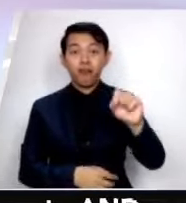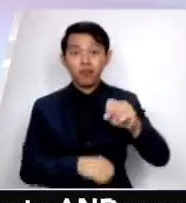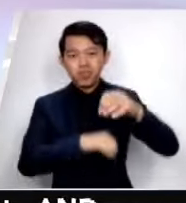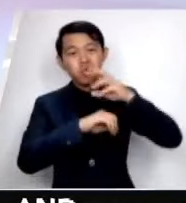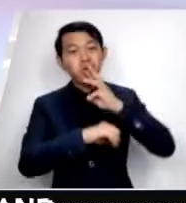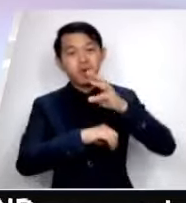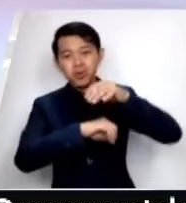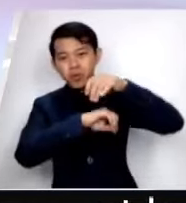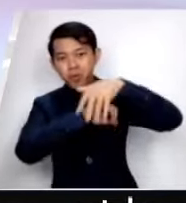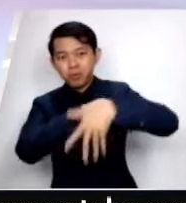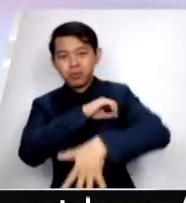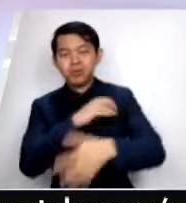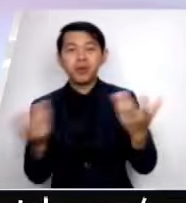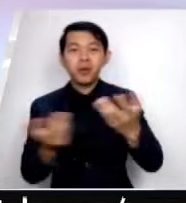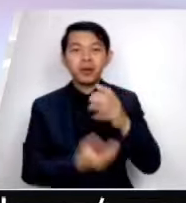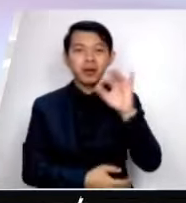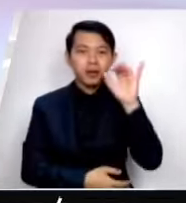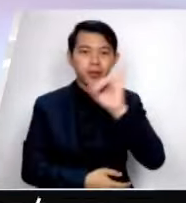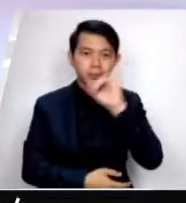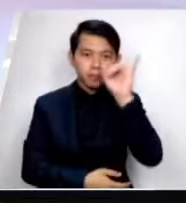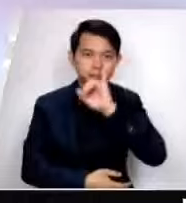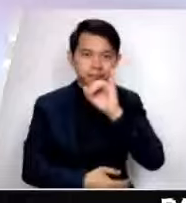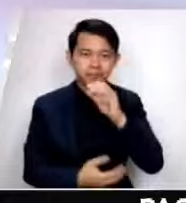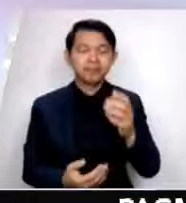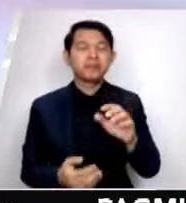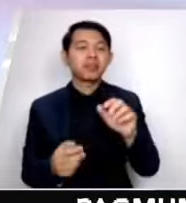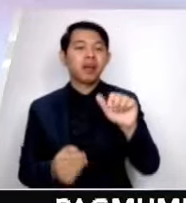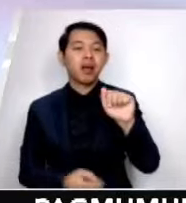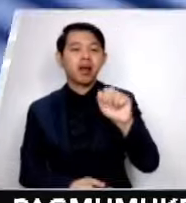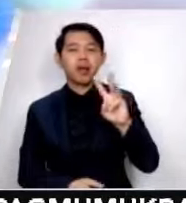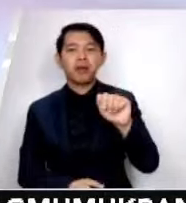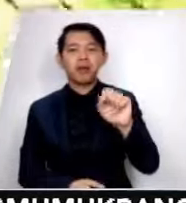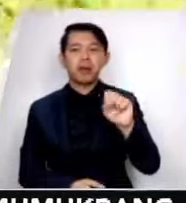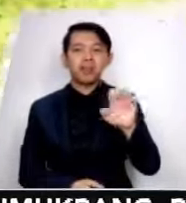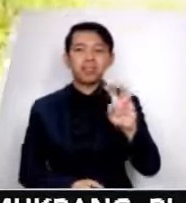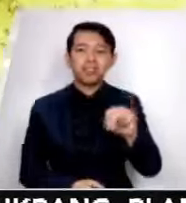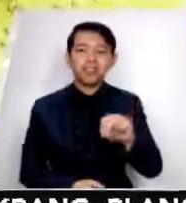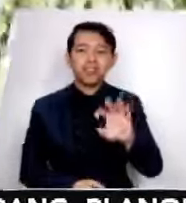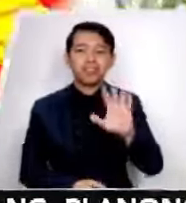sa Awasan Falls sa report ni Marisol Abdurrahman.